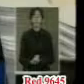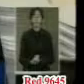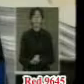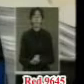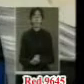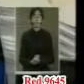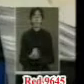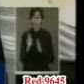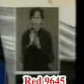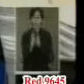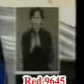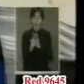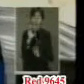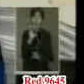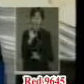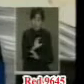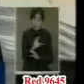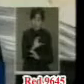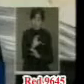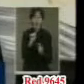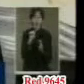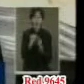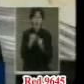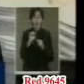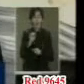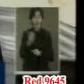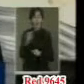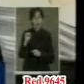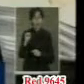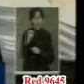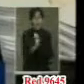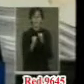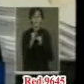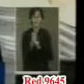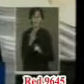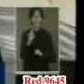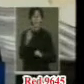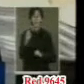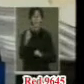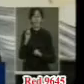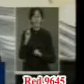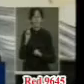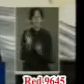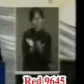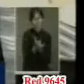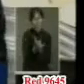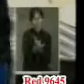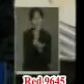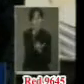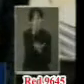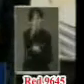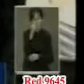ข้อบังคับการประชุมสภาผู้แทนราษฎรพ.ศ.2551อยู่หน้า